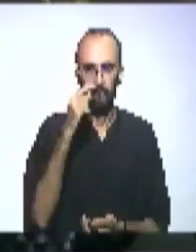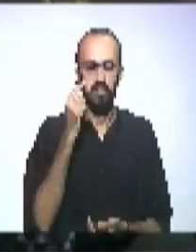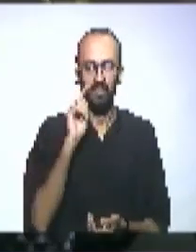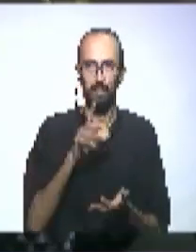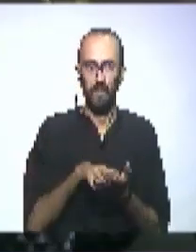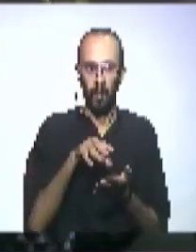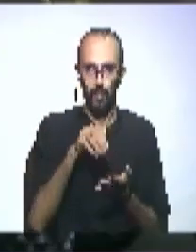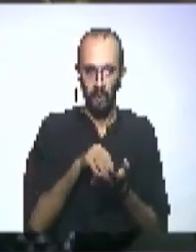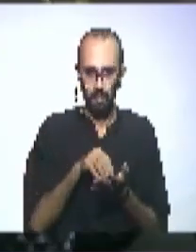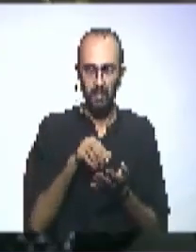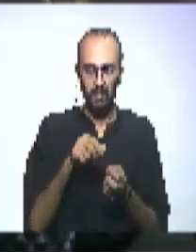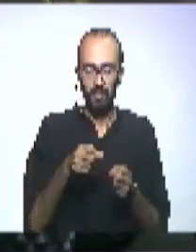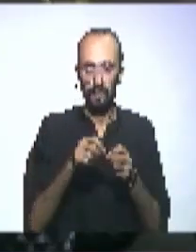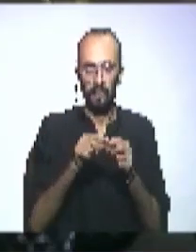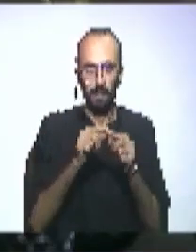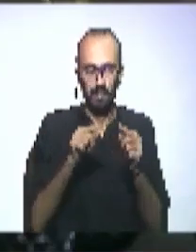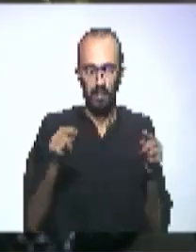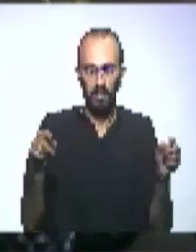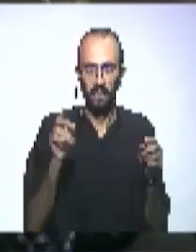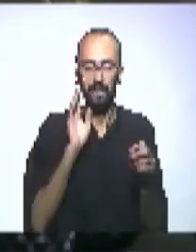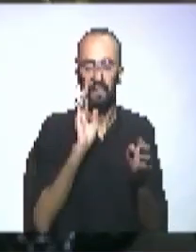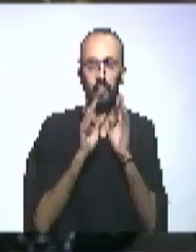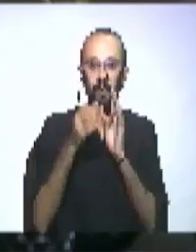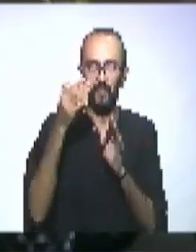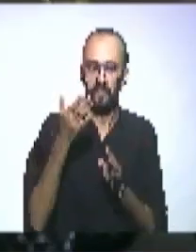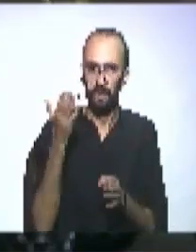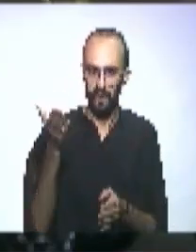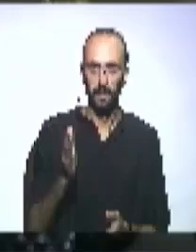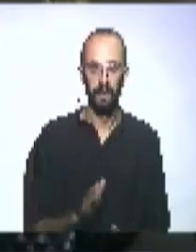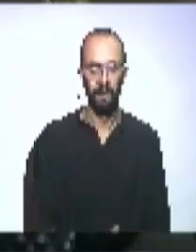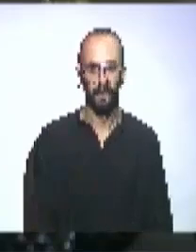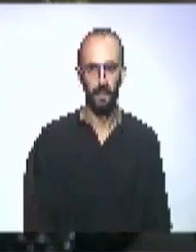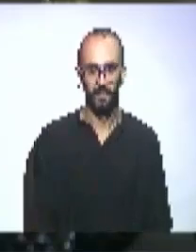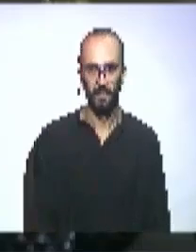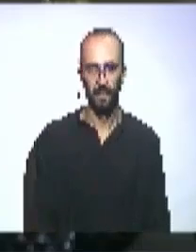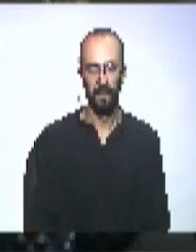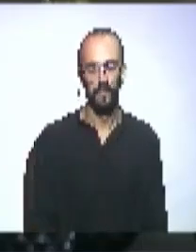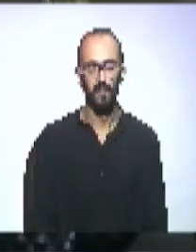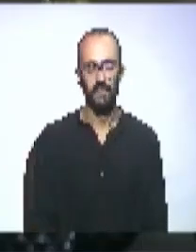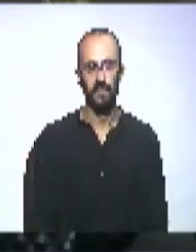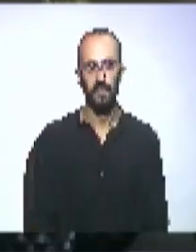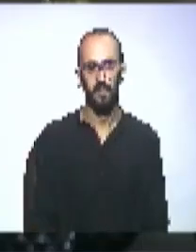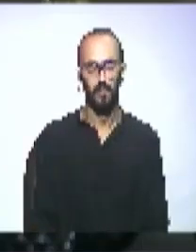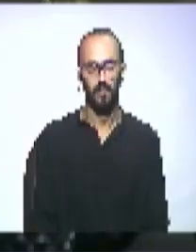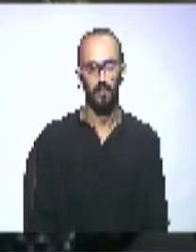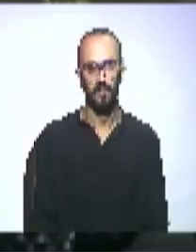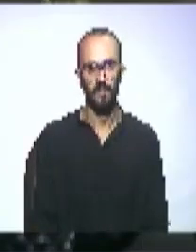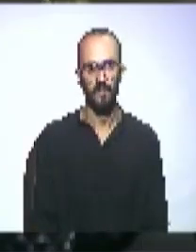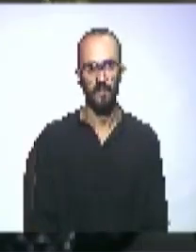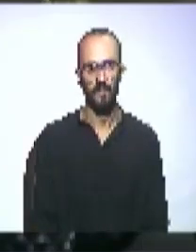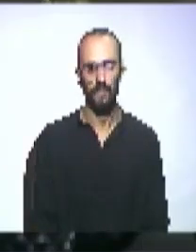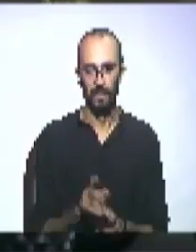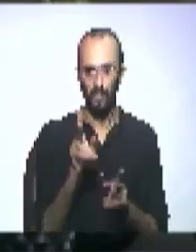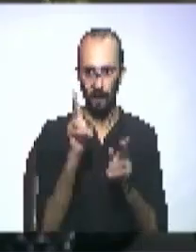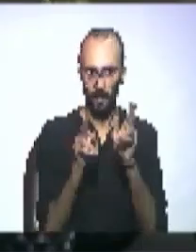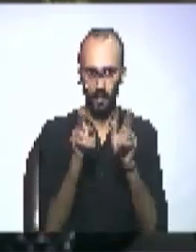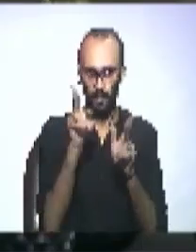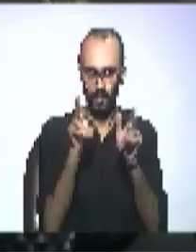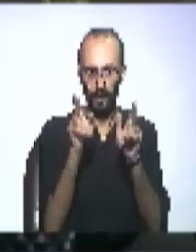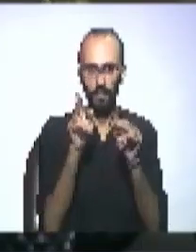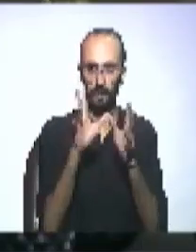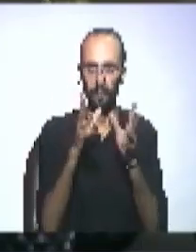الحلقه بتبقى موجوده كامله على صفحه هي ومي وصفحه ميسات. موجود كل حاجه الشيف اشتغلها في مقاطع